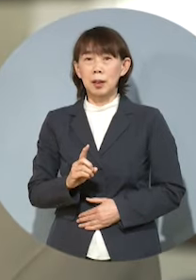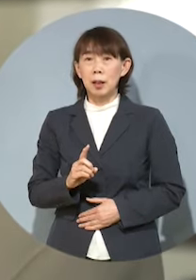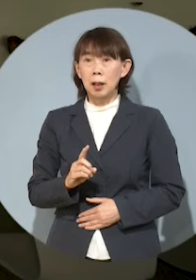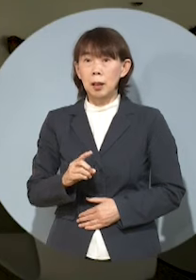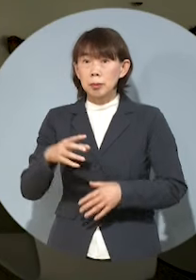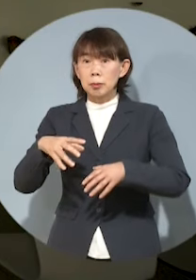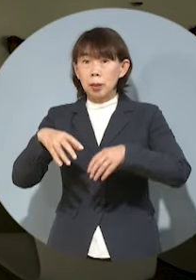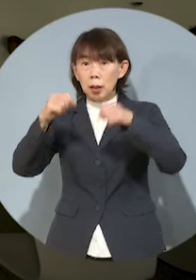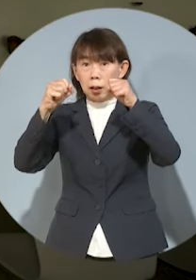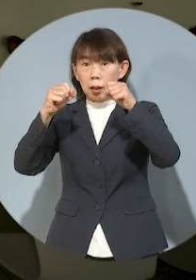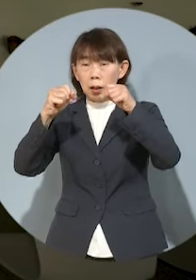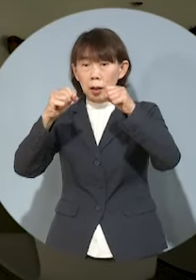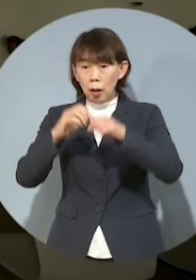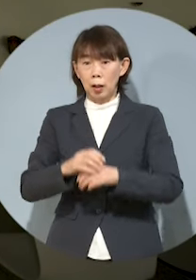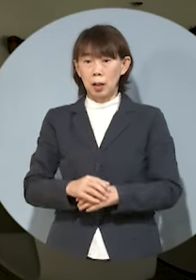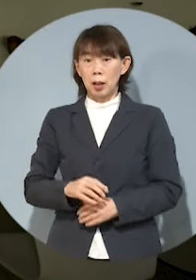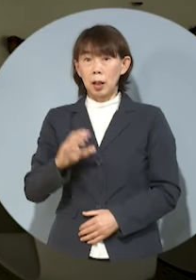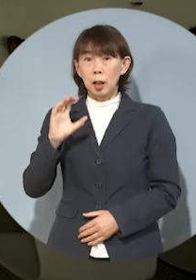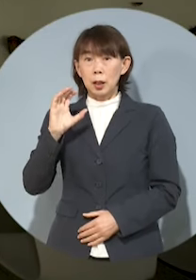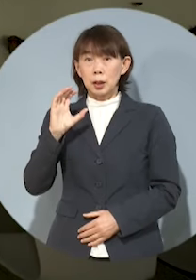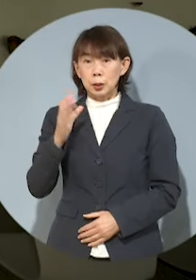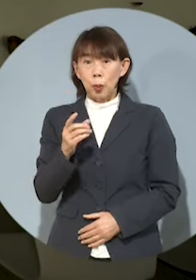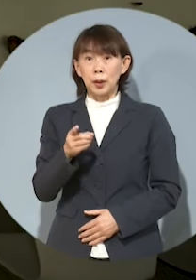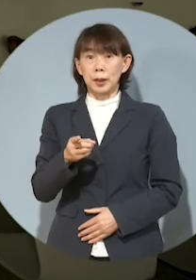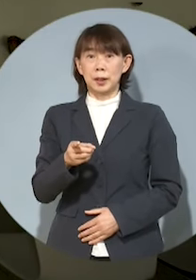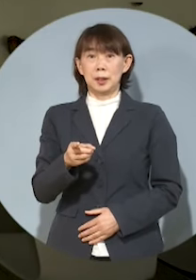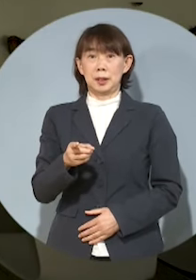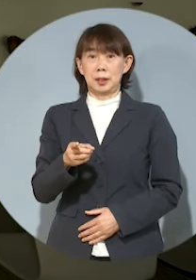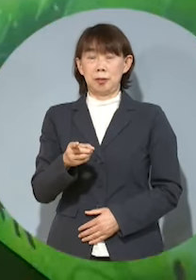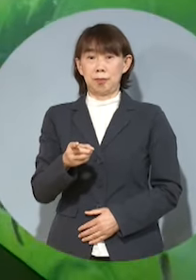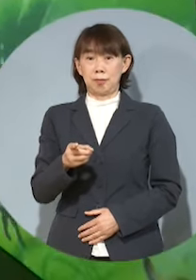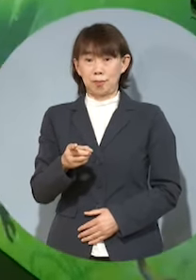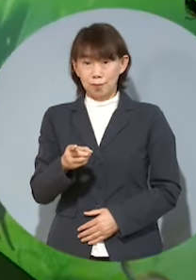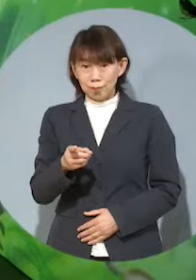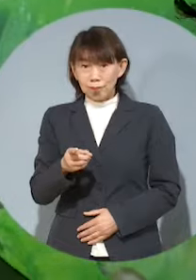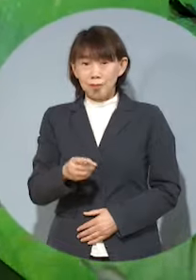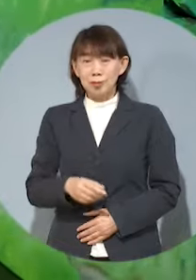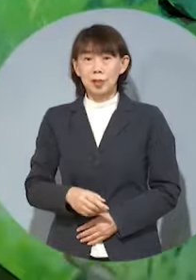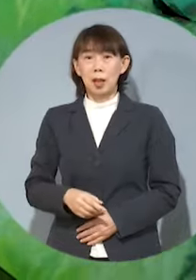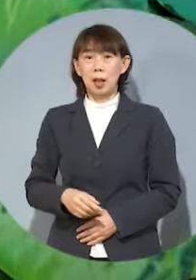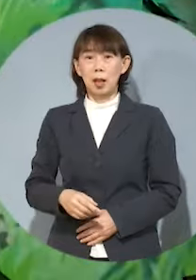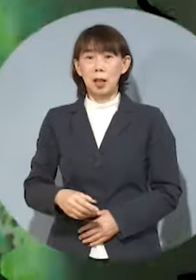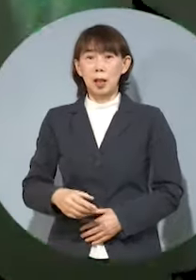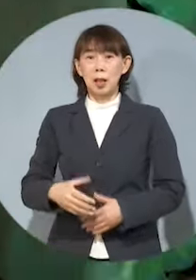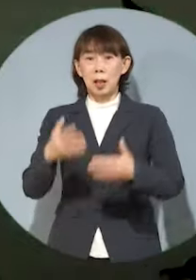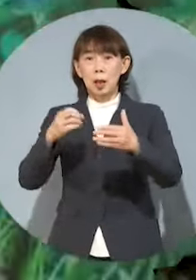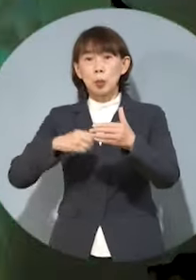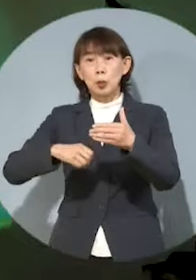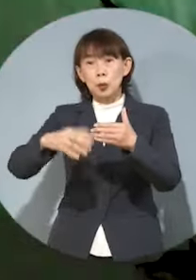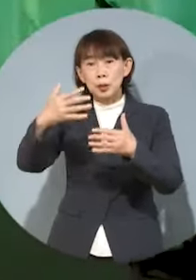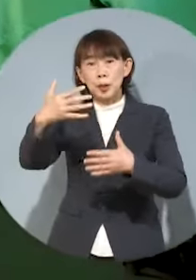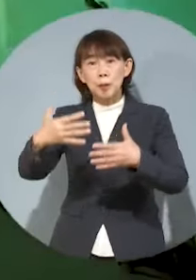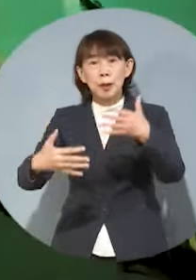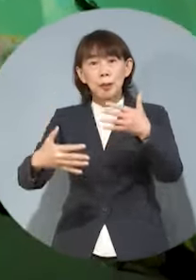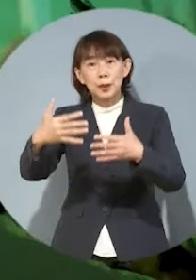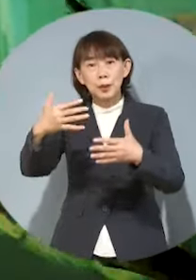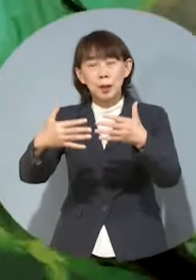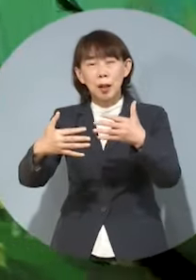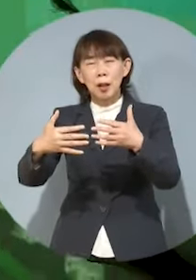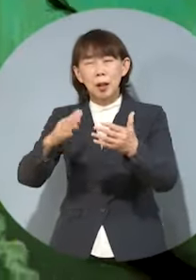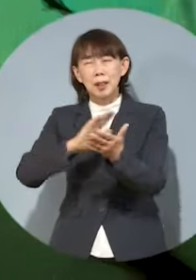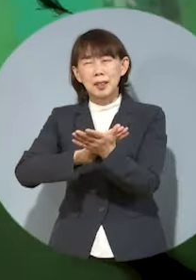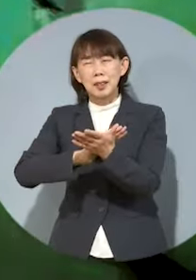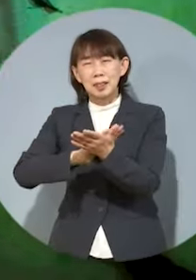暗くなった。あ、すごい。プロジェクションマッピングか。あ、綺